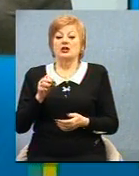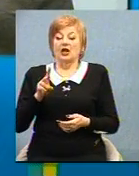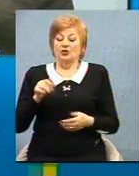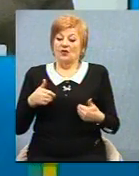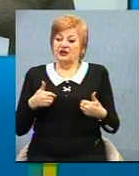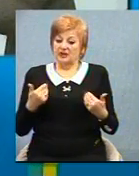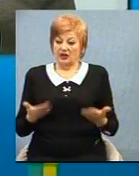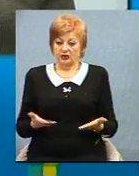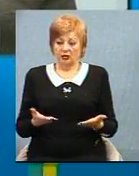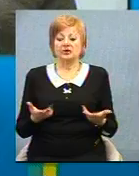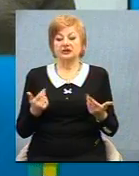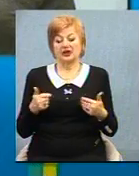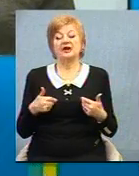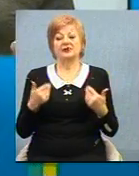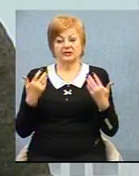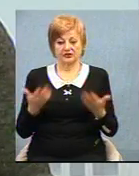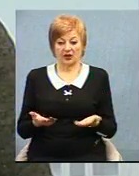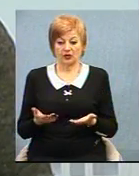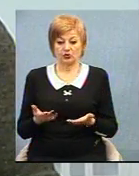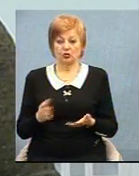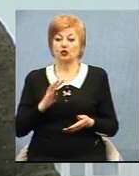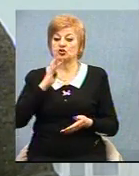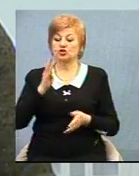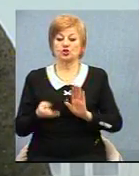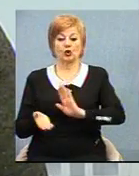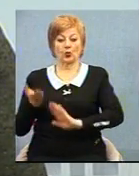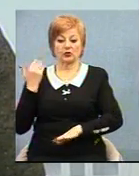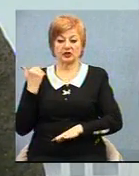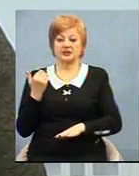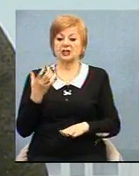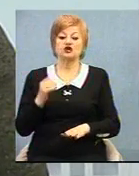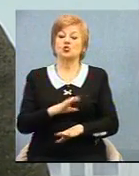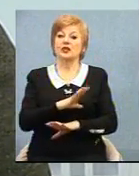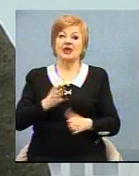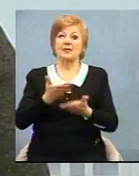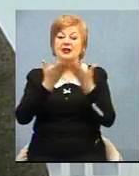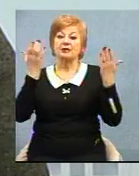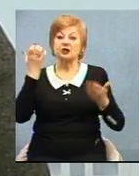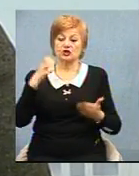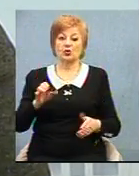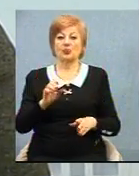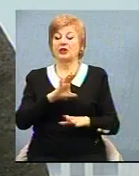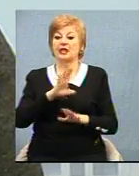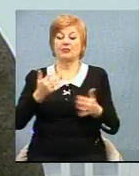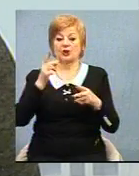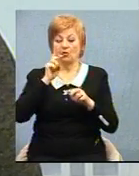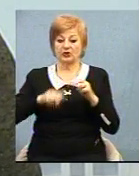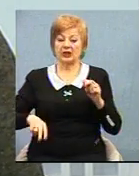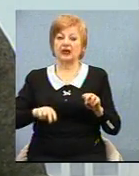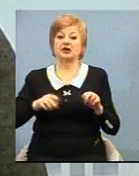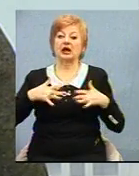вітаю. Вітаю, Юлія. 4 роки тому ще не було Небесної Сотні, не було втрати Криму, не було